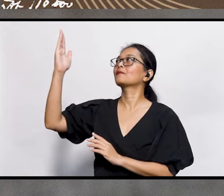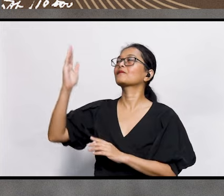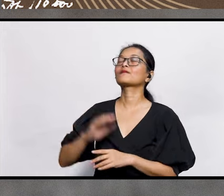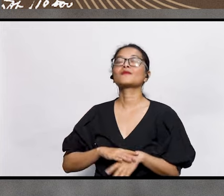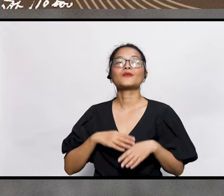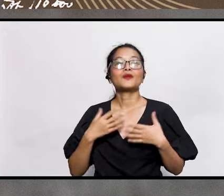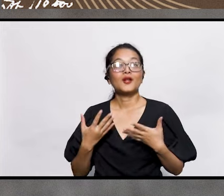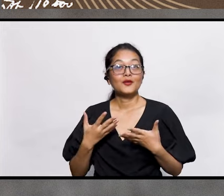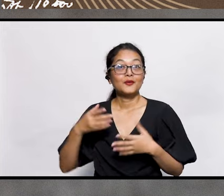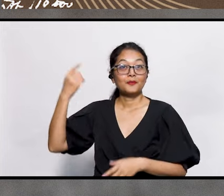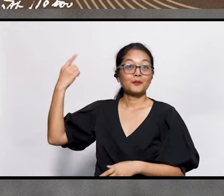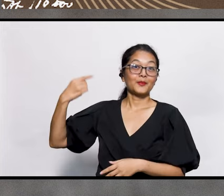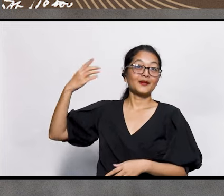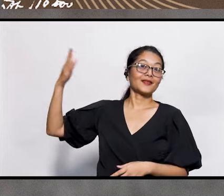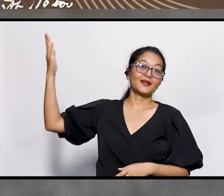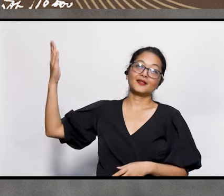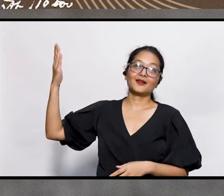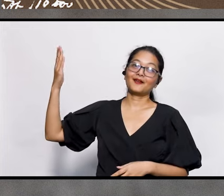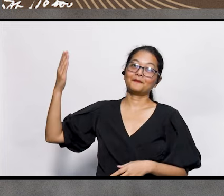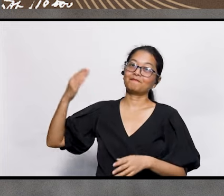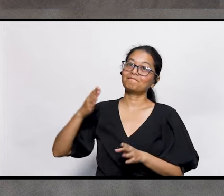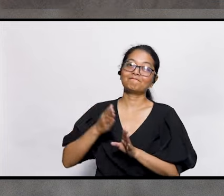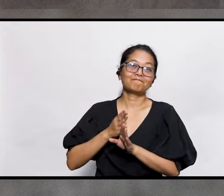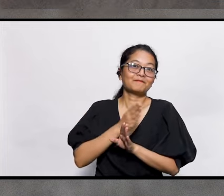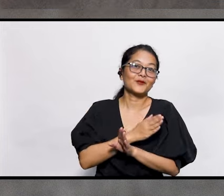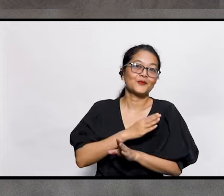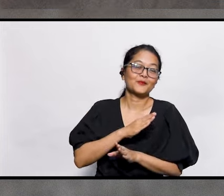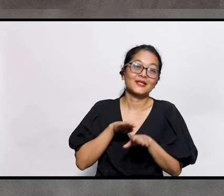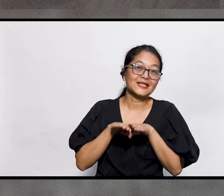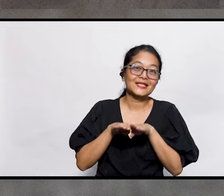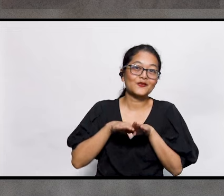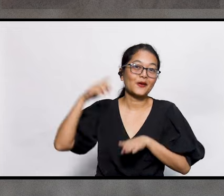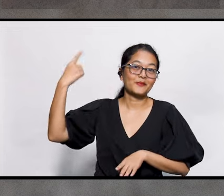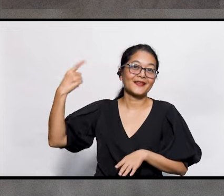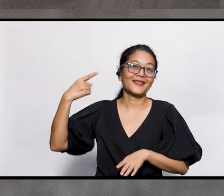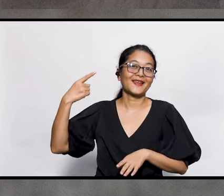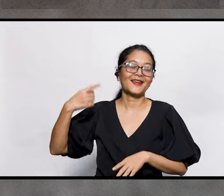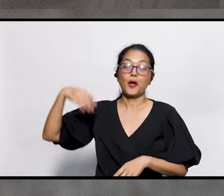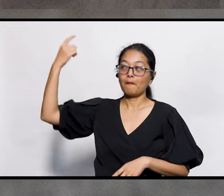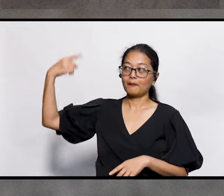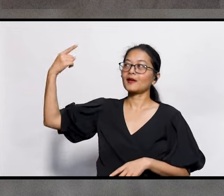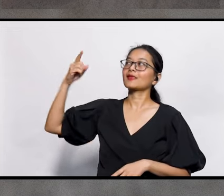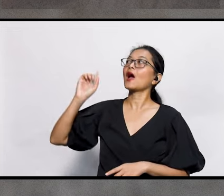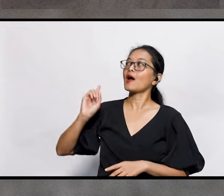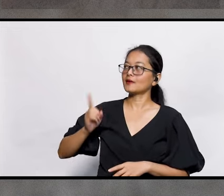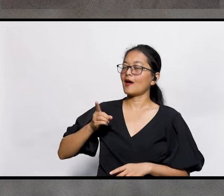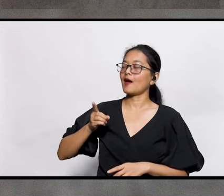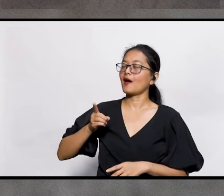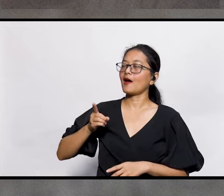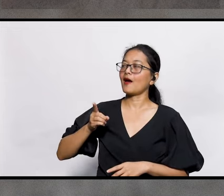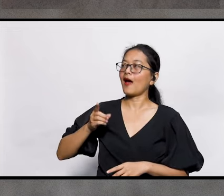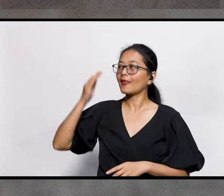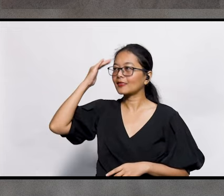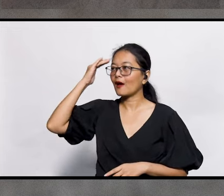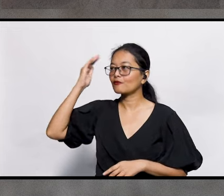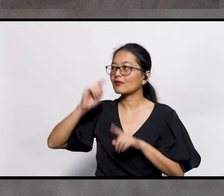perintahnya belum sesuai realita perintahnya ada tapi realitasnya enggak ada Josua